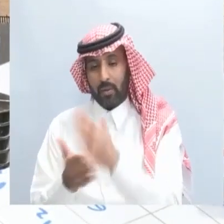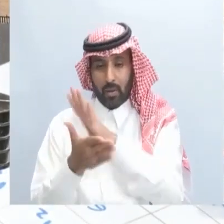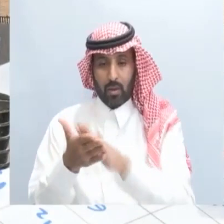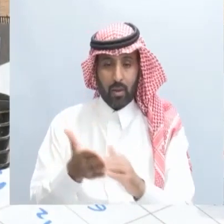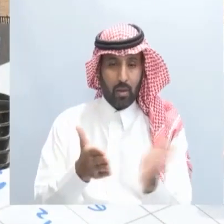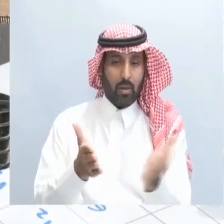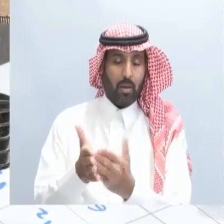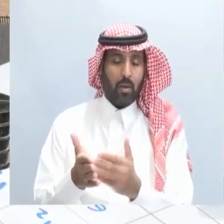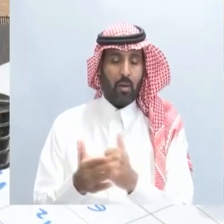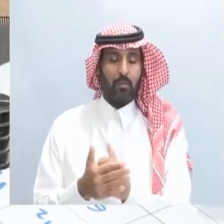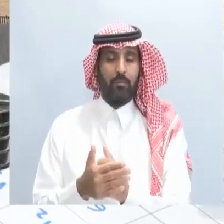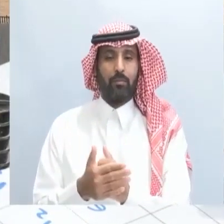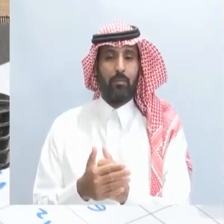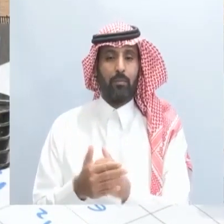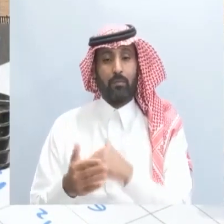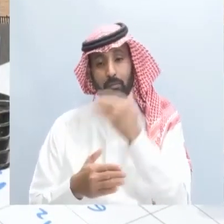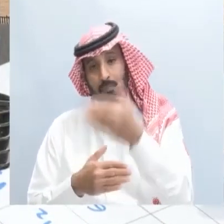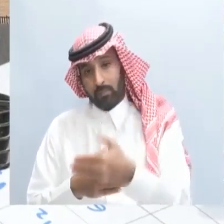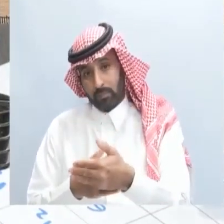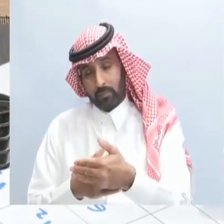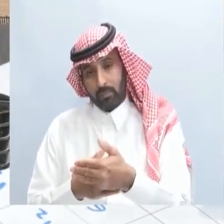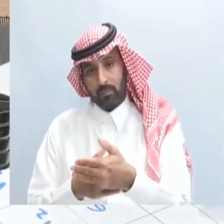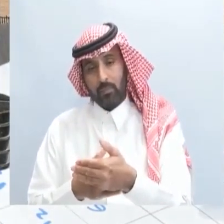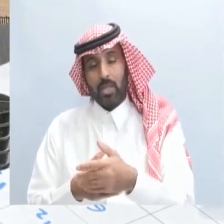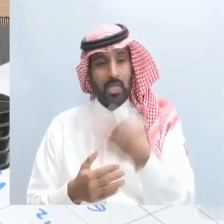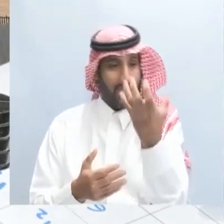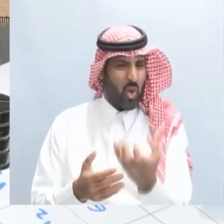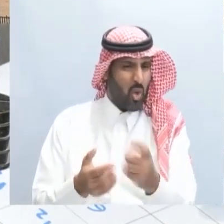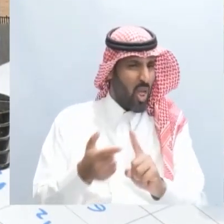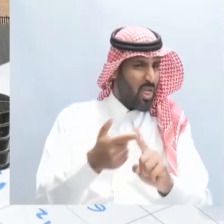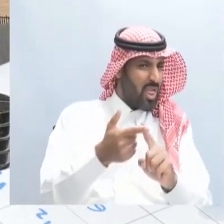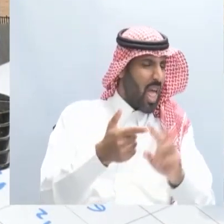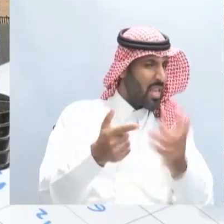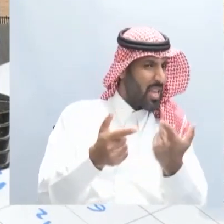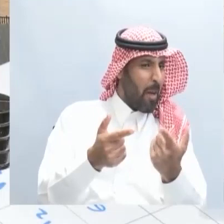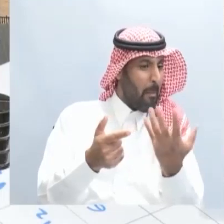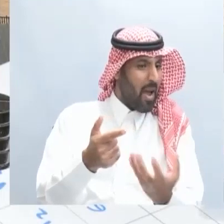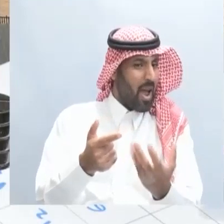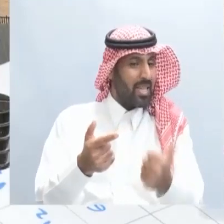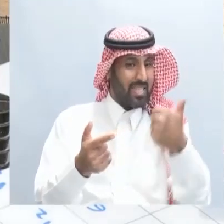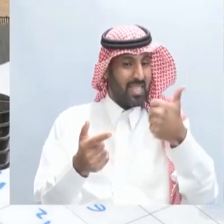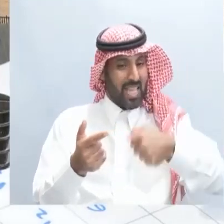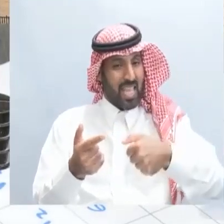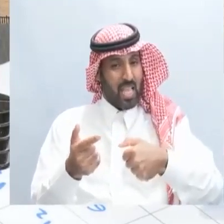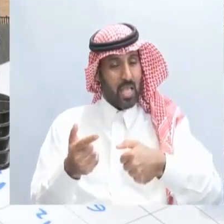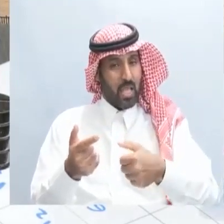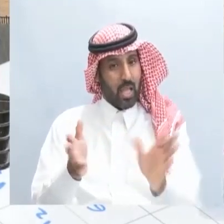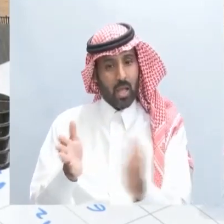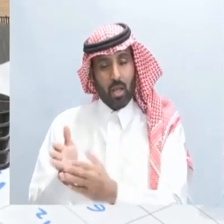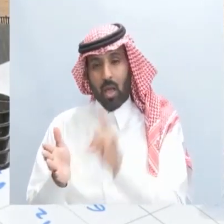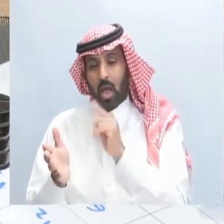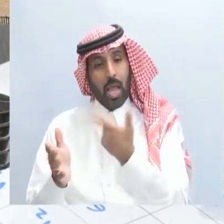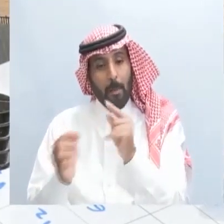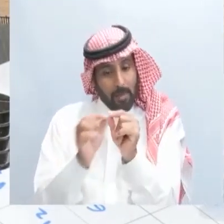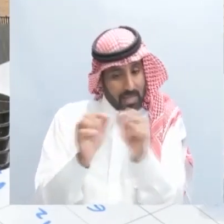باجراء التجربه العمليه يليه عند الكتله الثانيه كم الكتله هذه الكتله هذه 60 عند